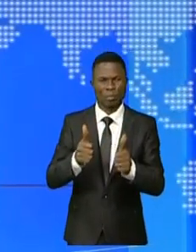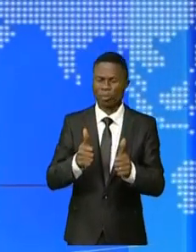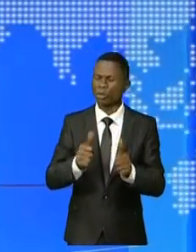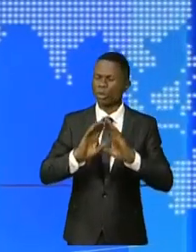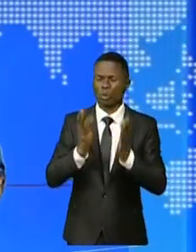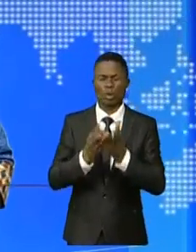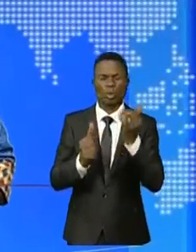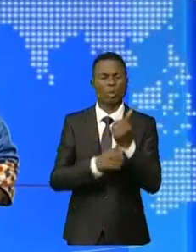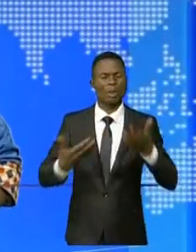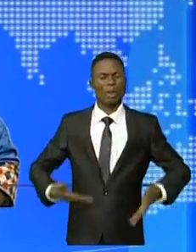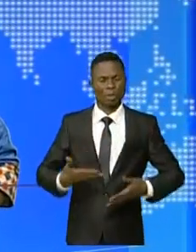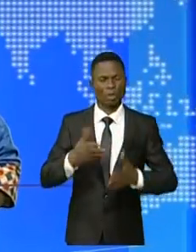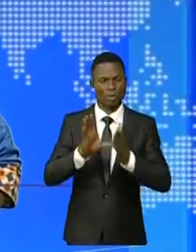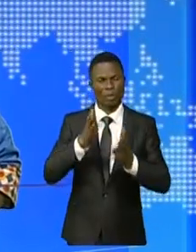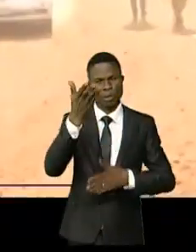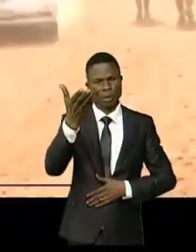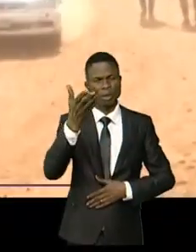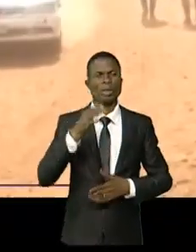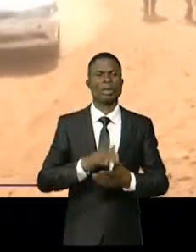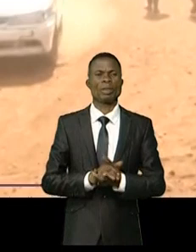population riveraine bénéficiaire.